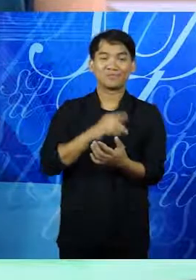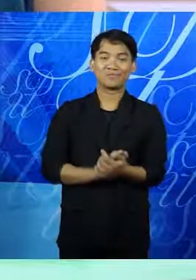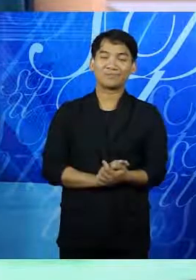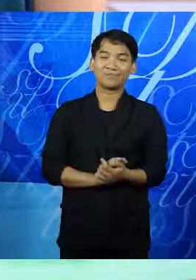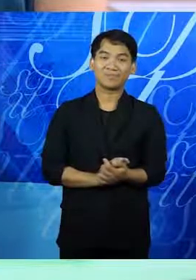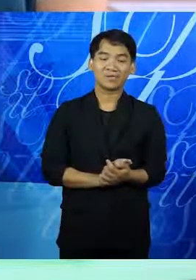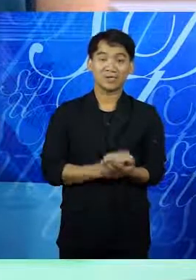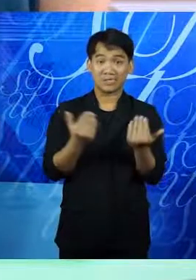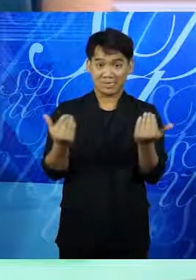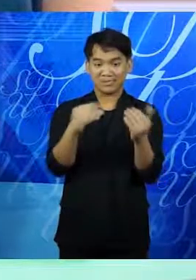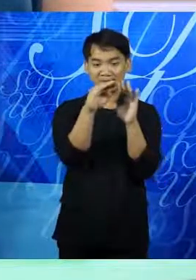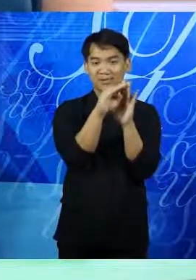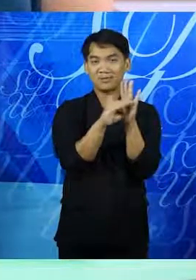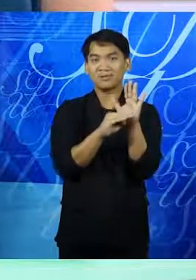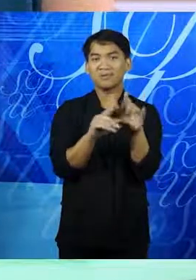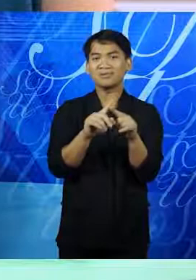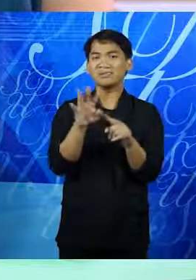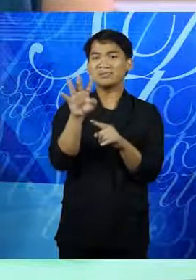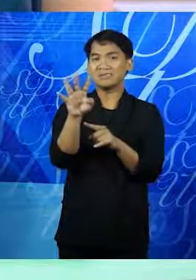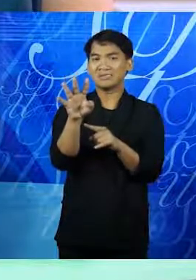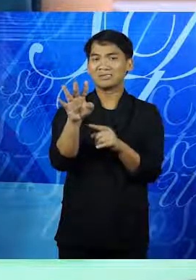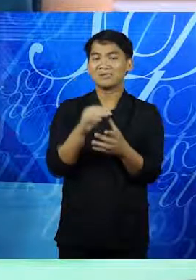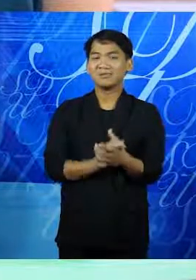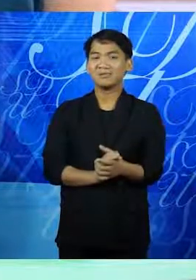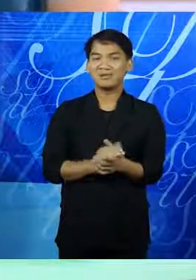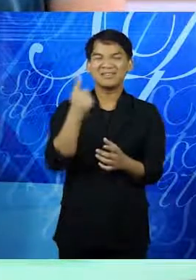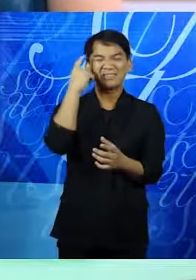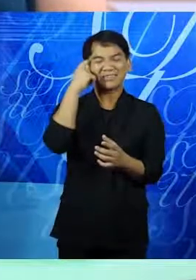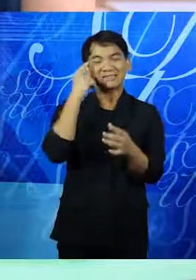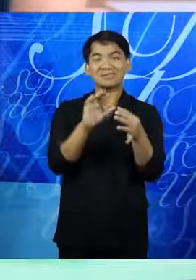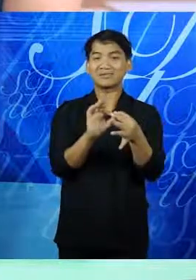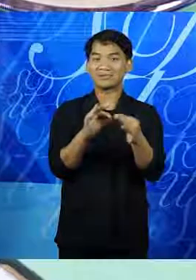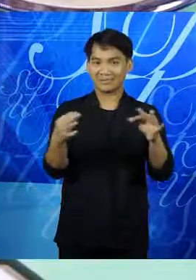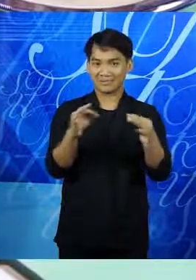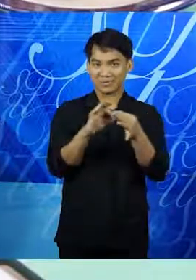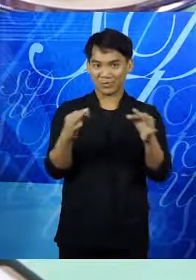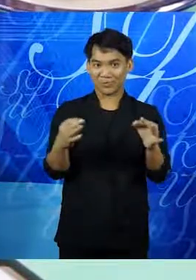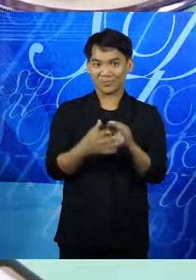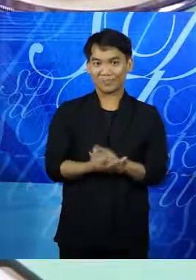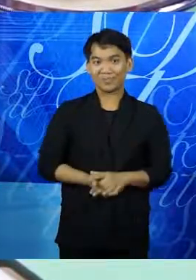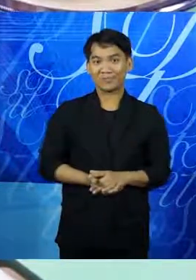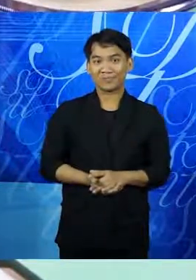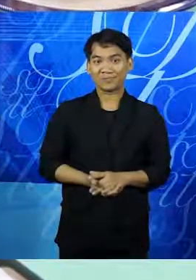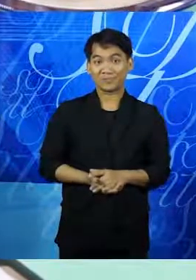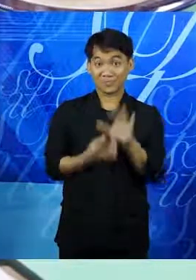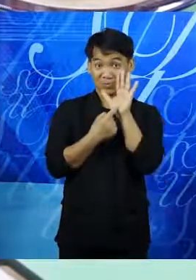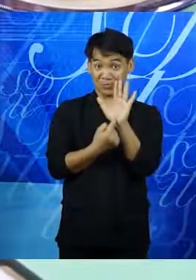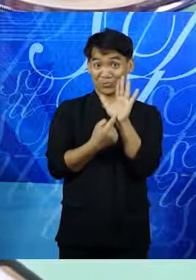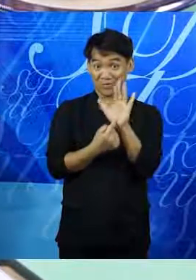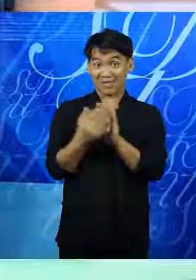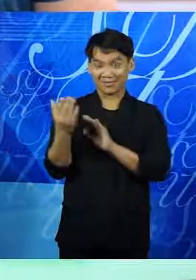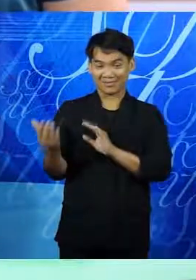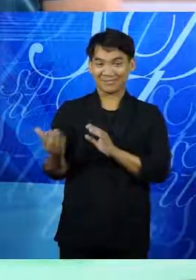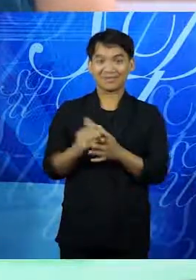มื่อมาถึงขั้นตอนที่4นะคะเราก็จะมีการสร้างประโยคโดยนะคะวางแผ่นภาพไว้ที่ข้างหน้าเสร็จแล้ว